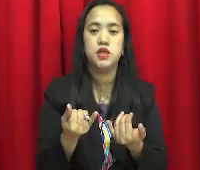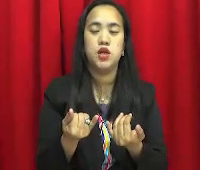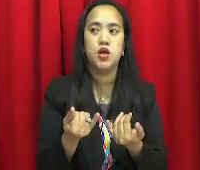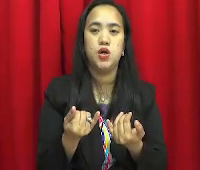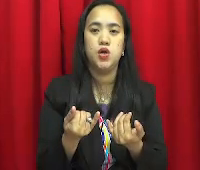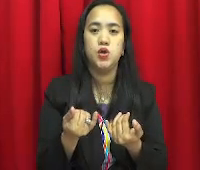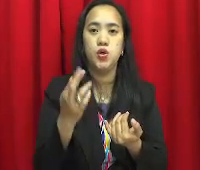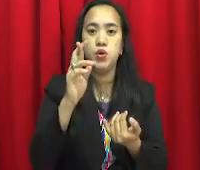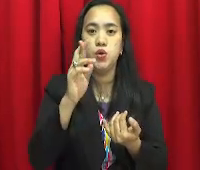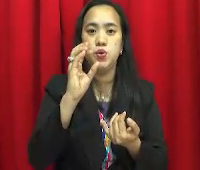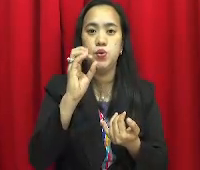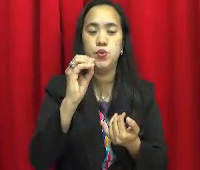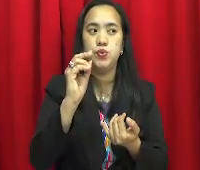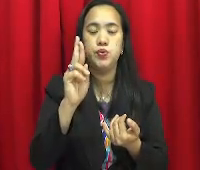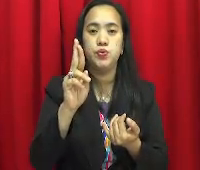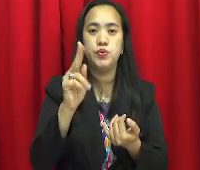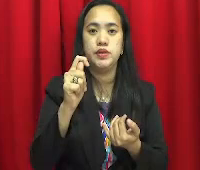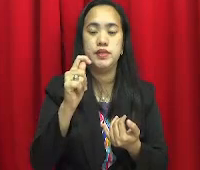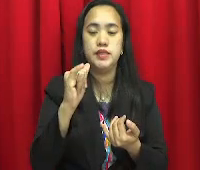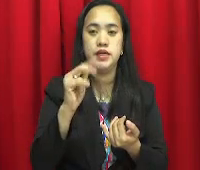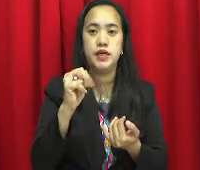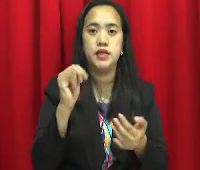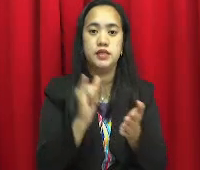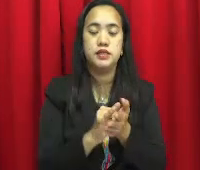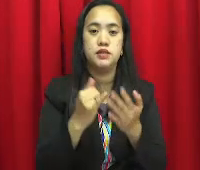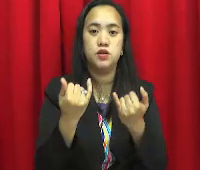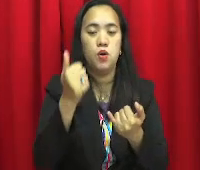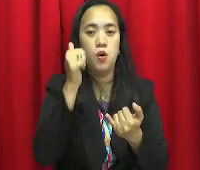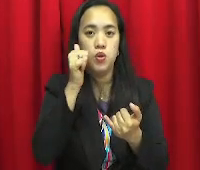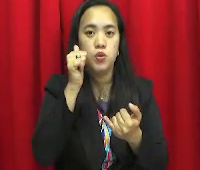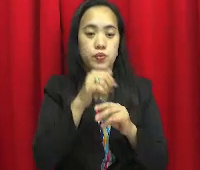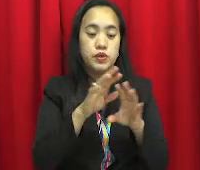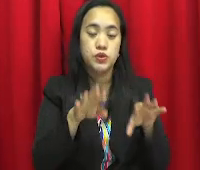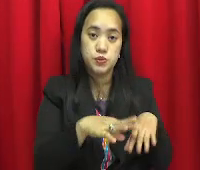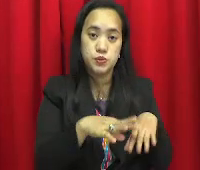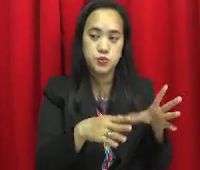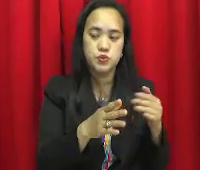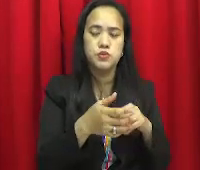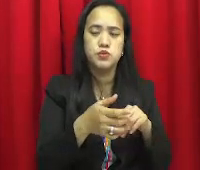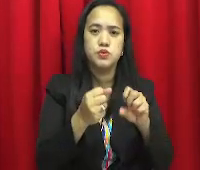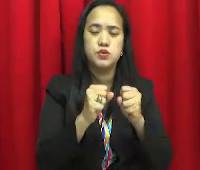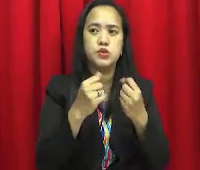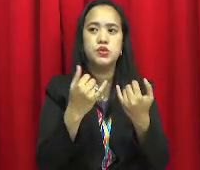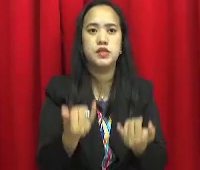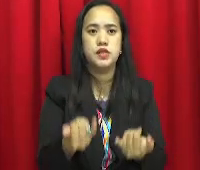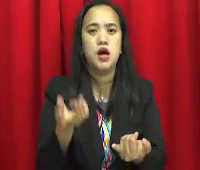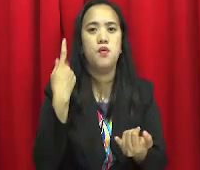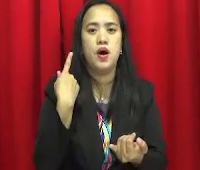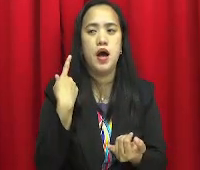kakain, ganitong oras matutulog, ganitong oras. So ngayon, nadala nila. So meron silang